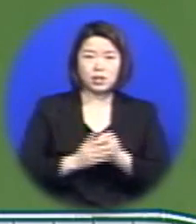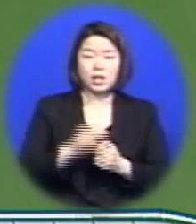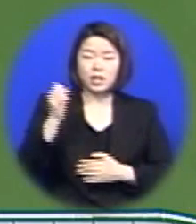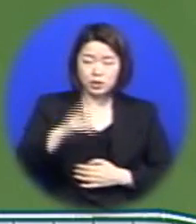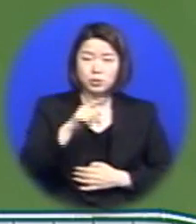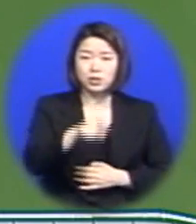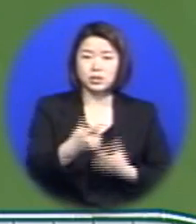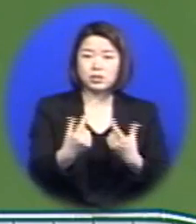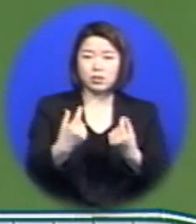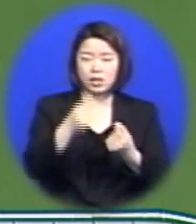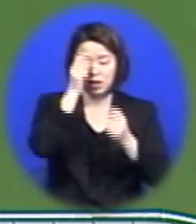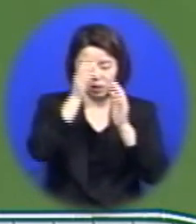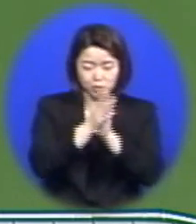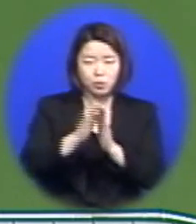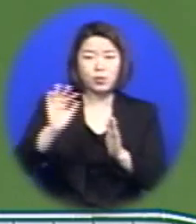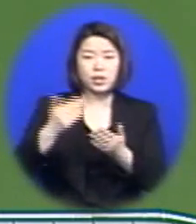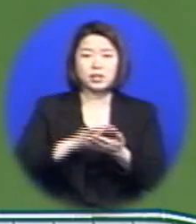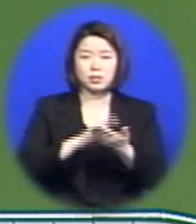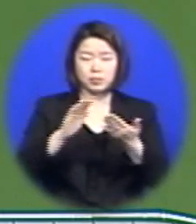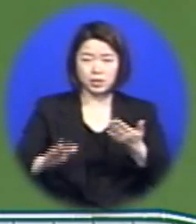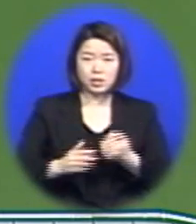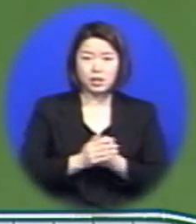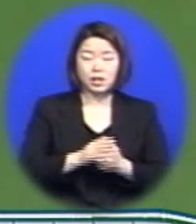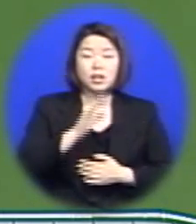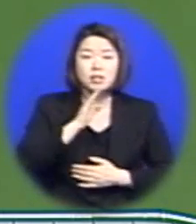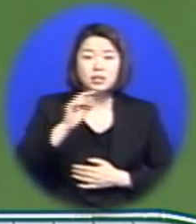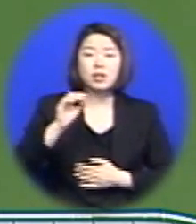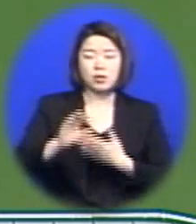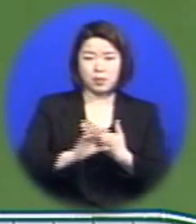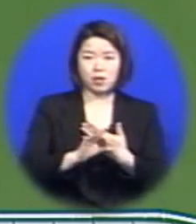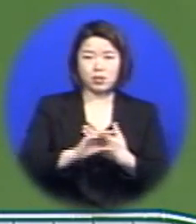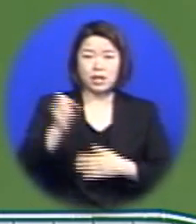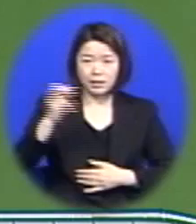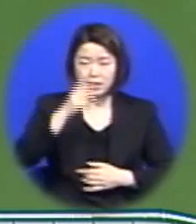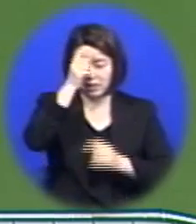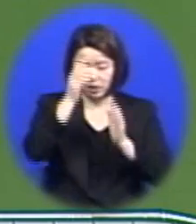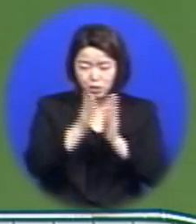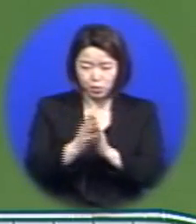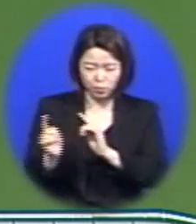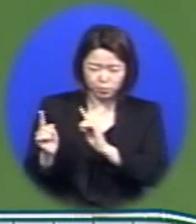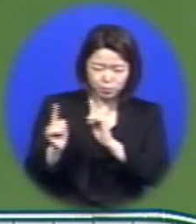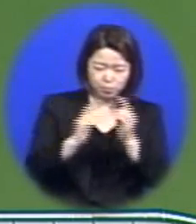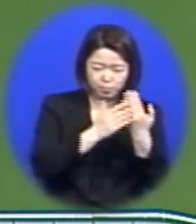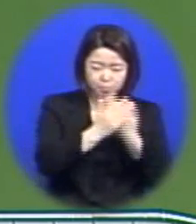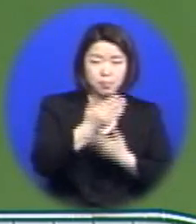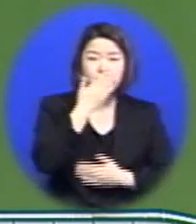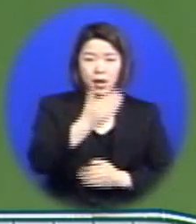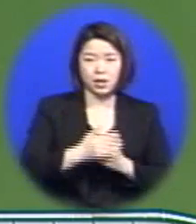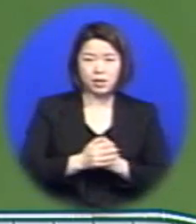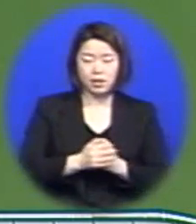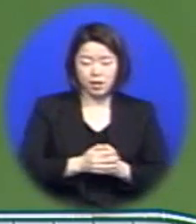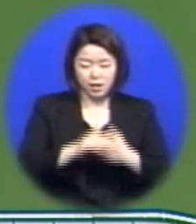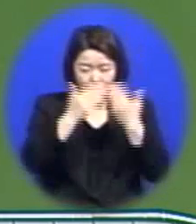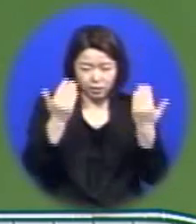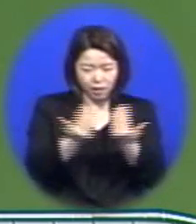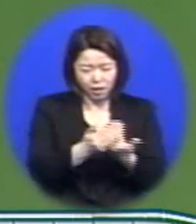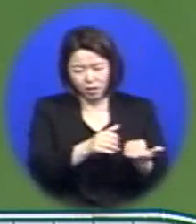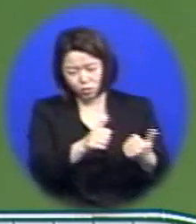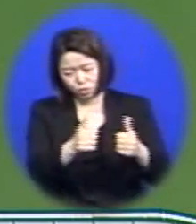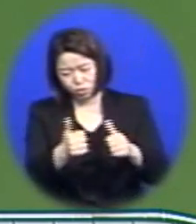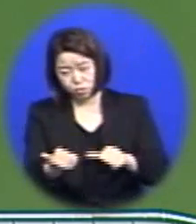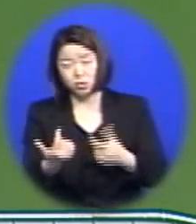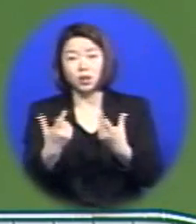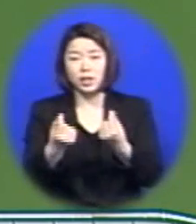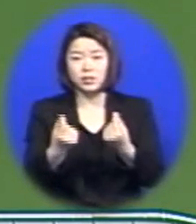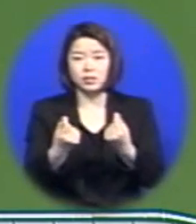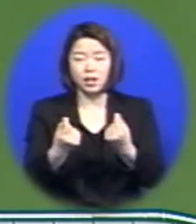그렇게 기도해야 돼요 아 그러면 기도가 다시 일어납니다 다 죽은 것 같은데 기도가 다시 살아나요